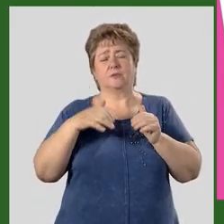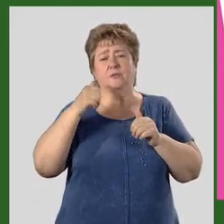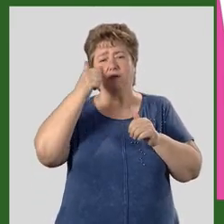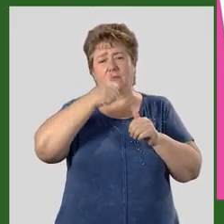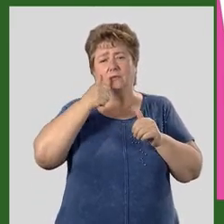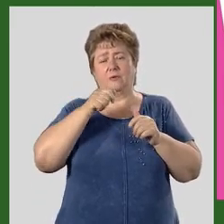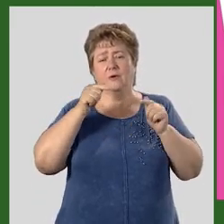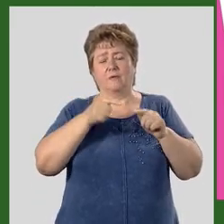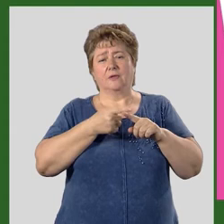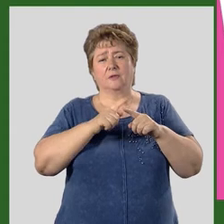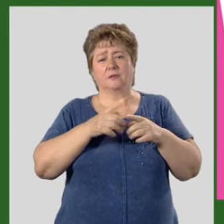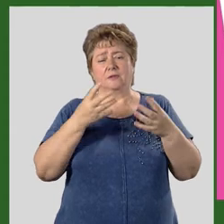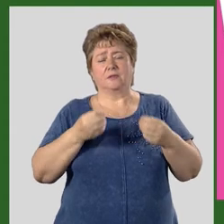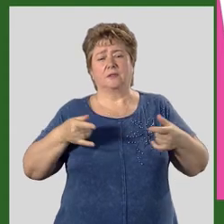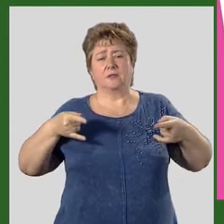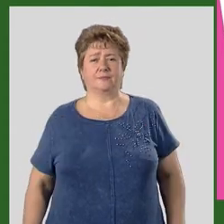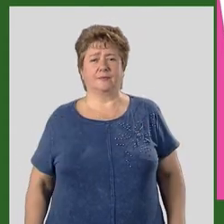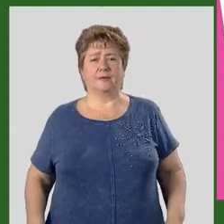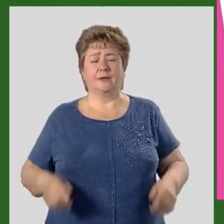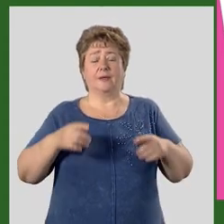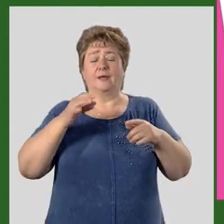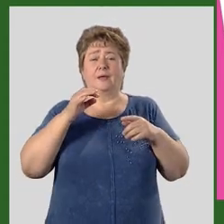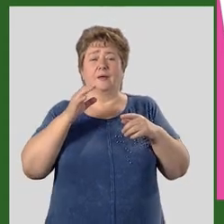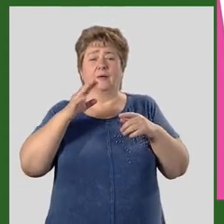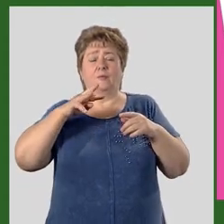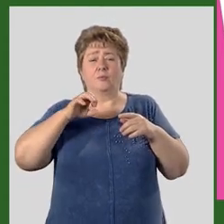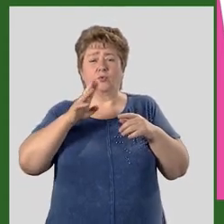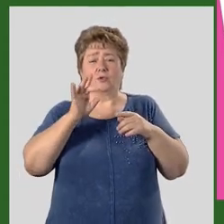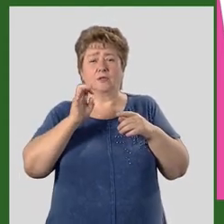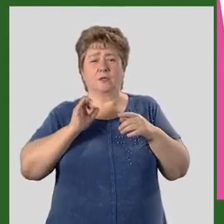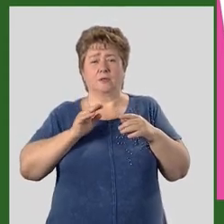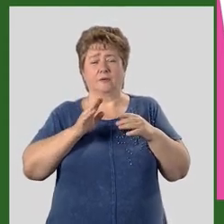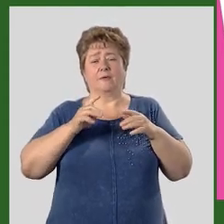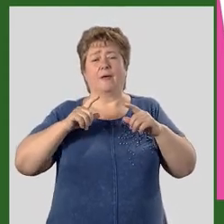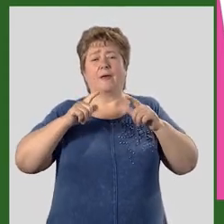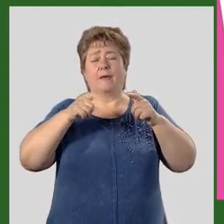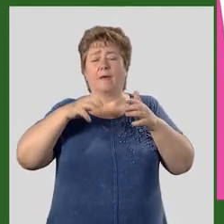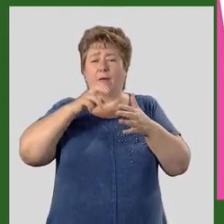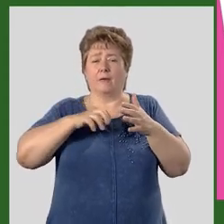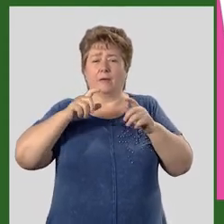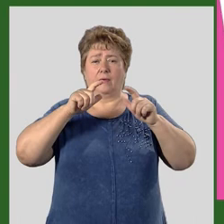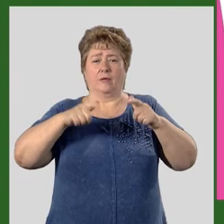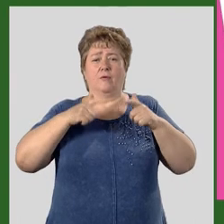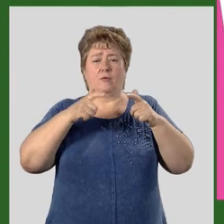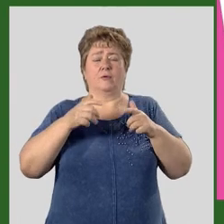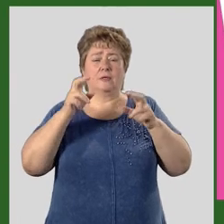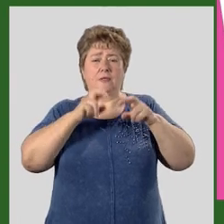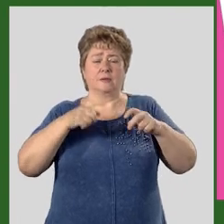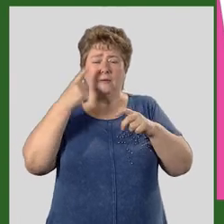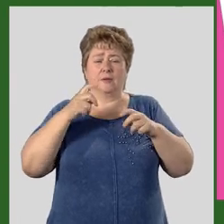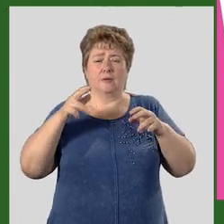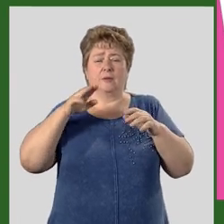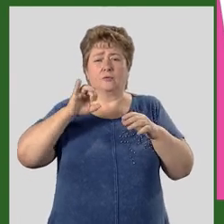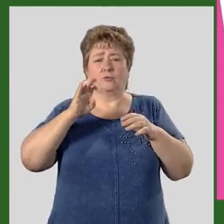1850 года в этот день родился Иван Васильевич Мушкетов, геолог и географ, первый